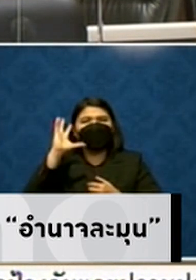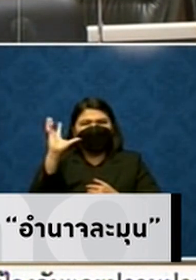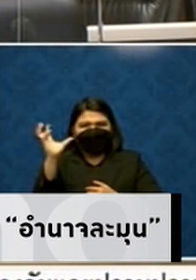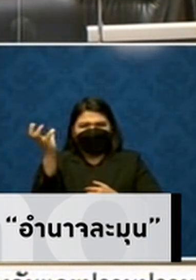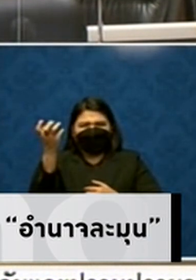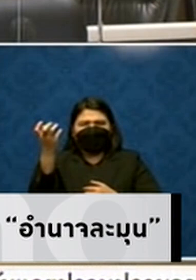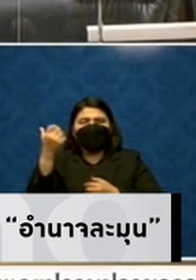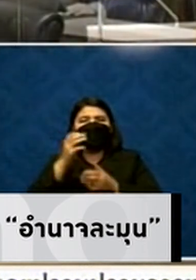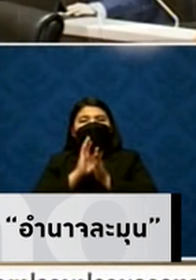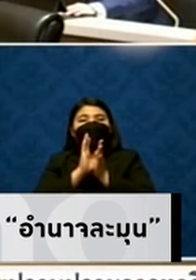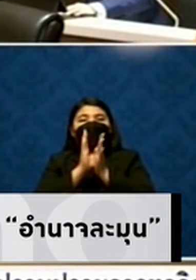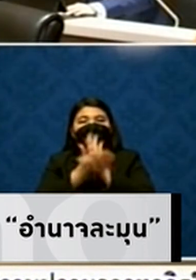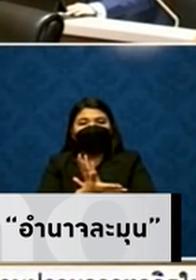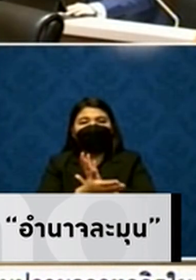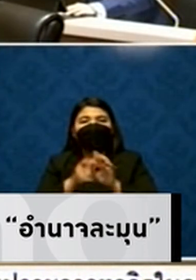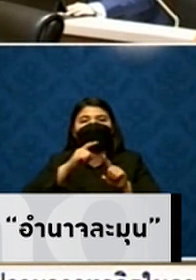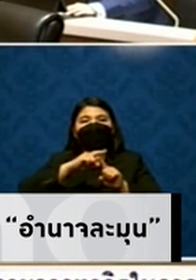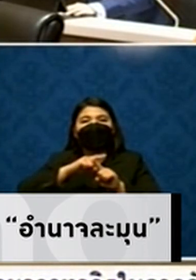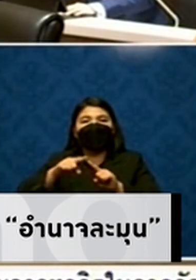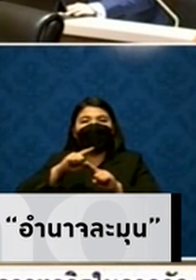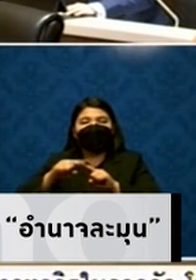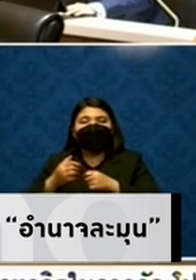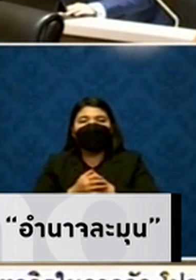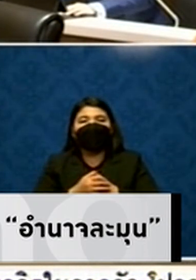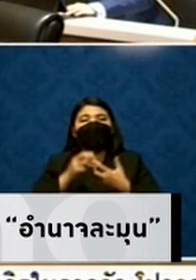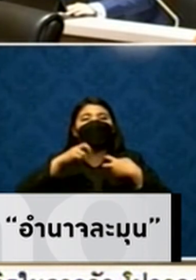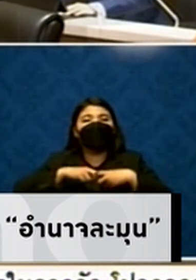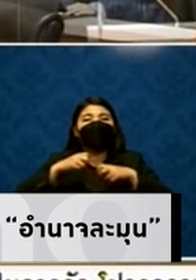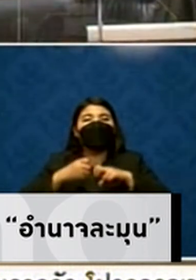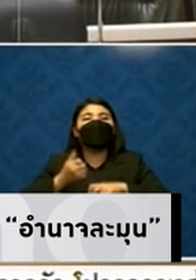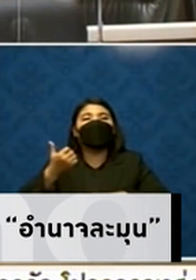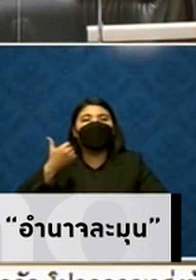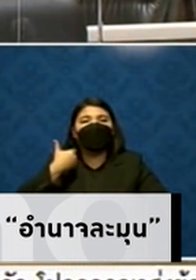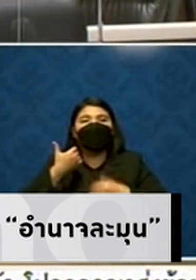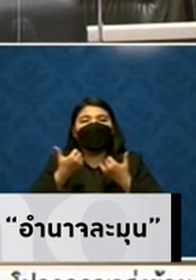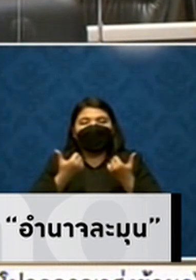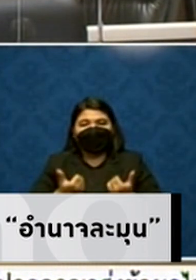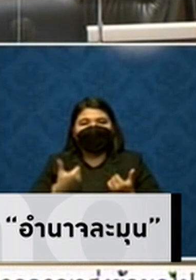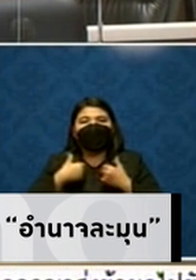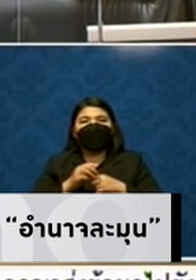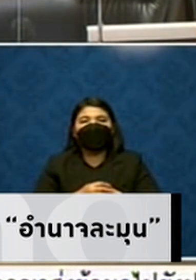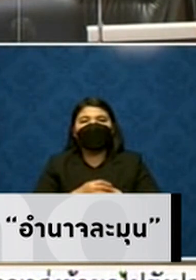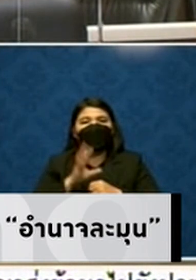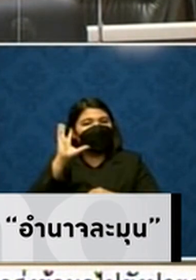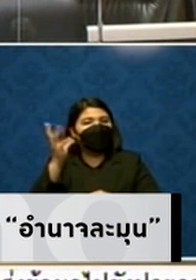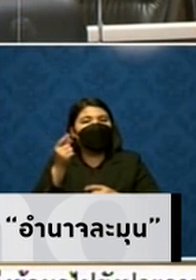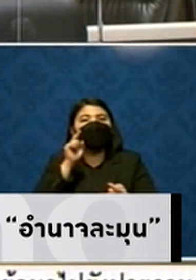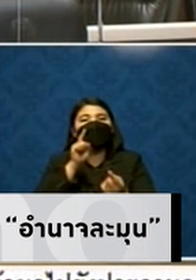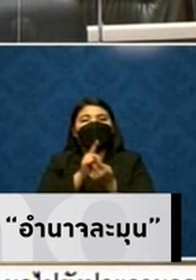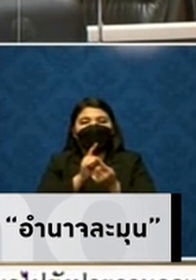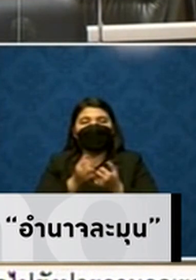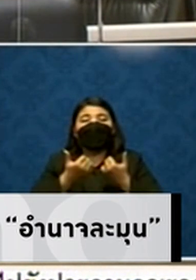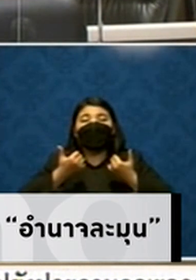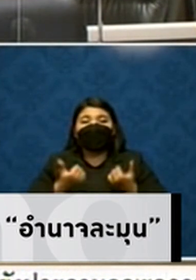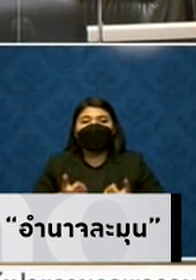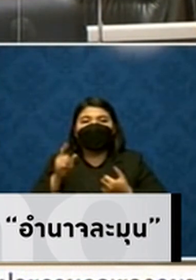อกหนึ่งฮะบอกให้เข้าใจซอฟต์พาวเวอร์ให้ถูกต้องก่อนสองกำหนดหน่วยงานรับผิดชอบอย่างชัดเจนนะฮะ ครับ อย่างในเมืองนอกเนี่ยนะครับอย่างเช่นห